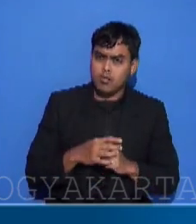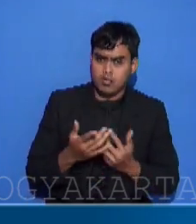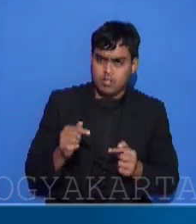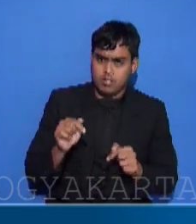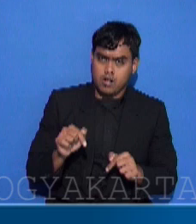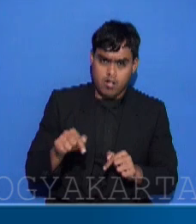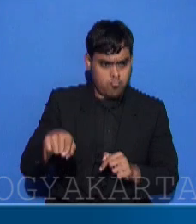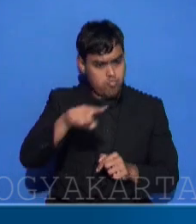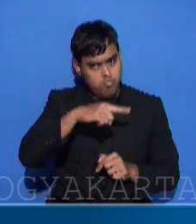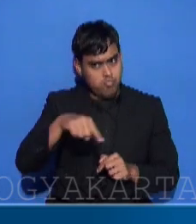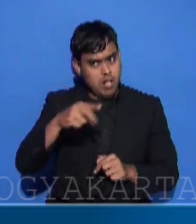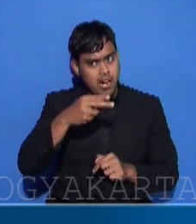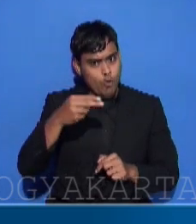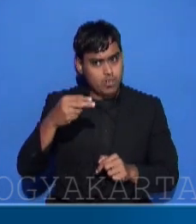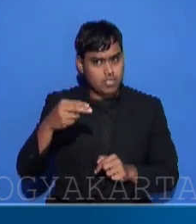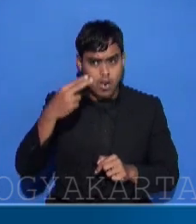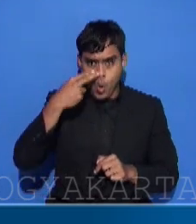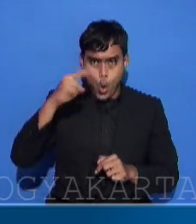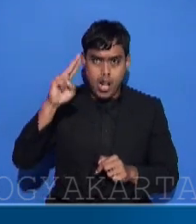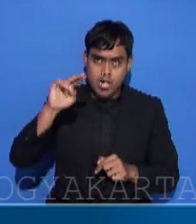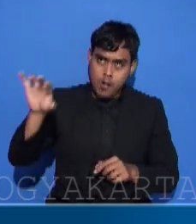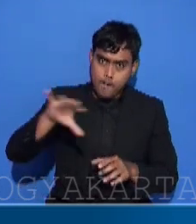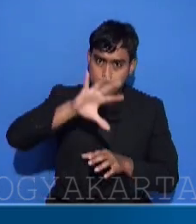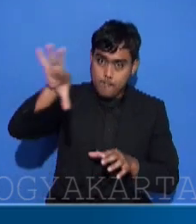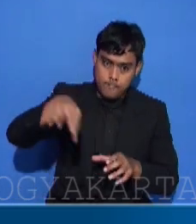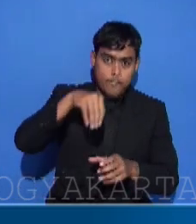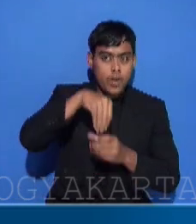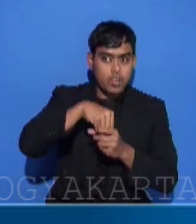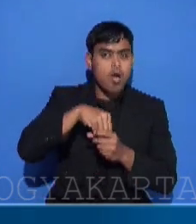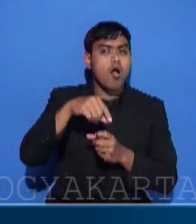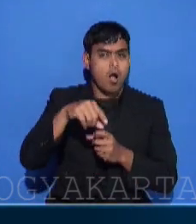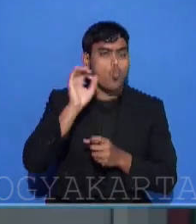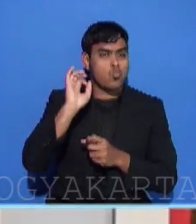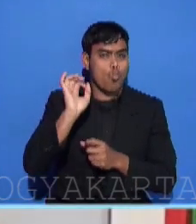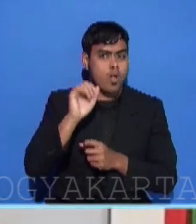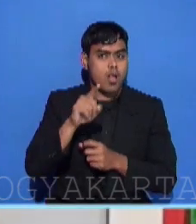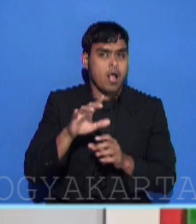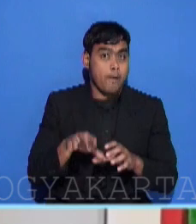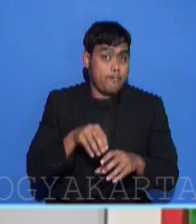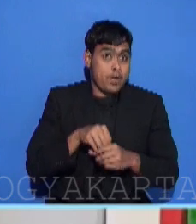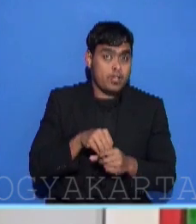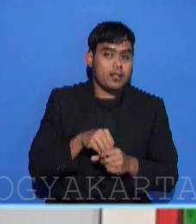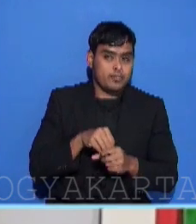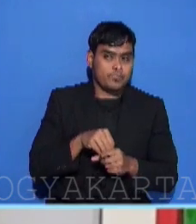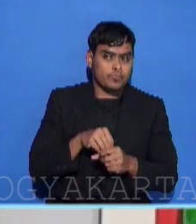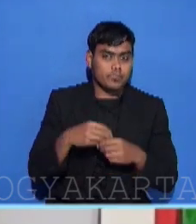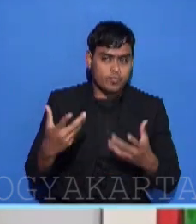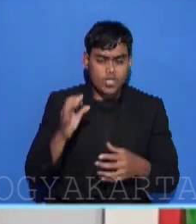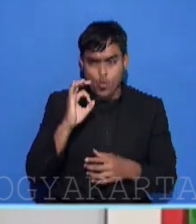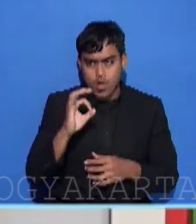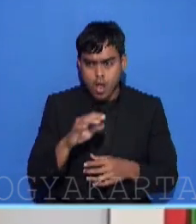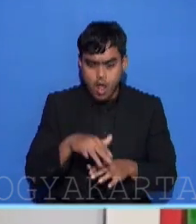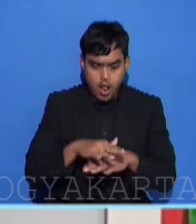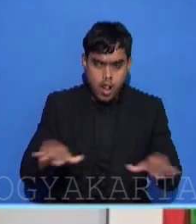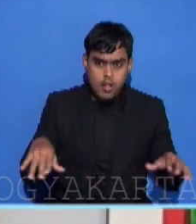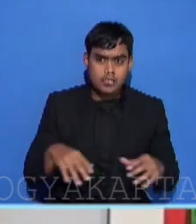luar negeri kita mengharapkan adanya kontribusi dari orang tua dan anak itu bahwa betapa pentingnya